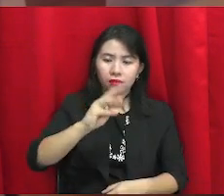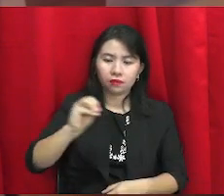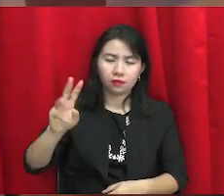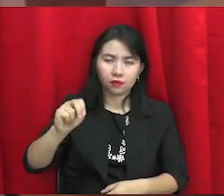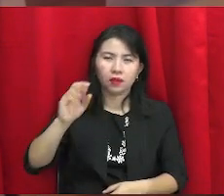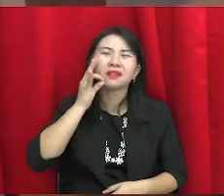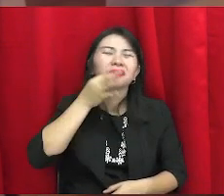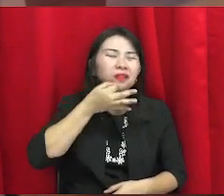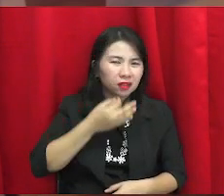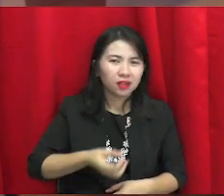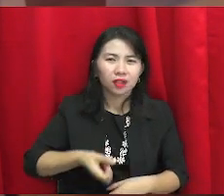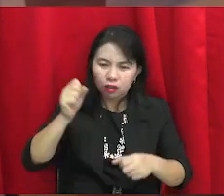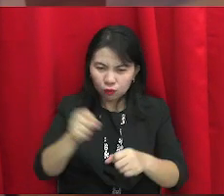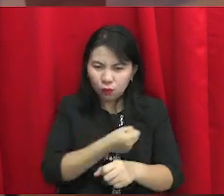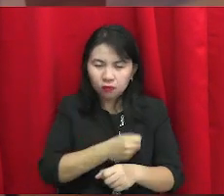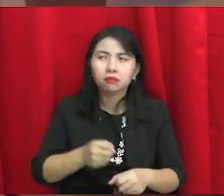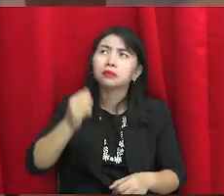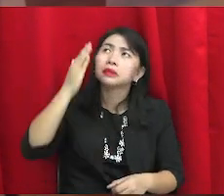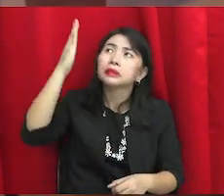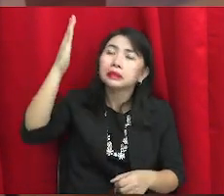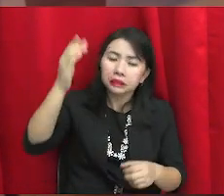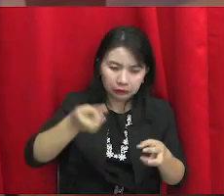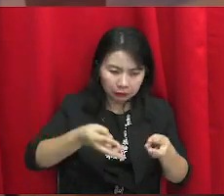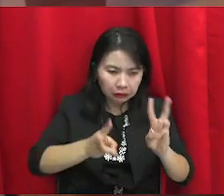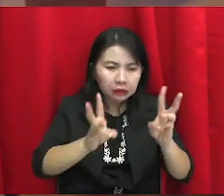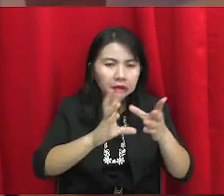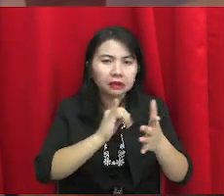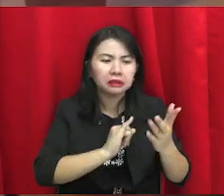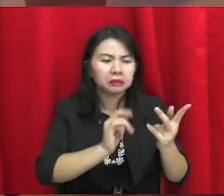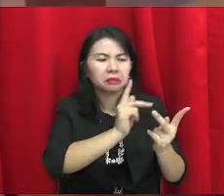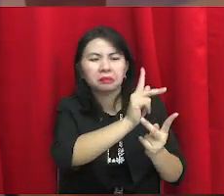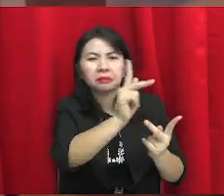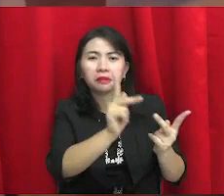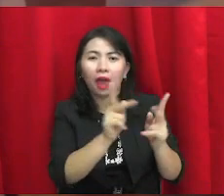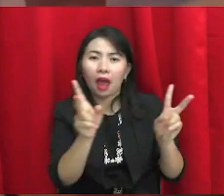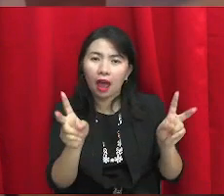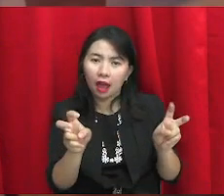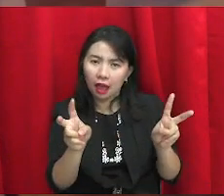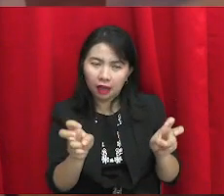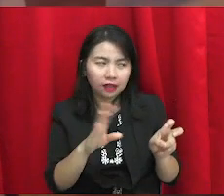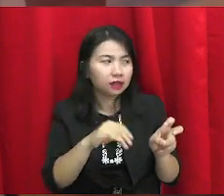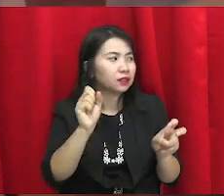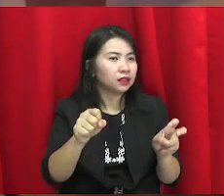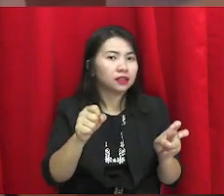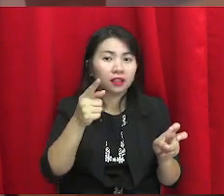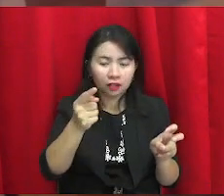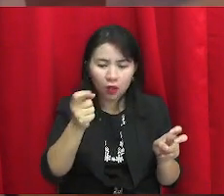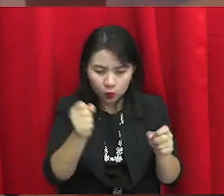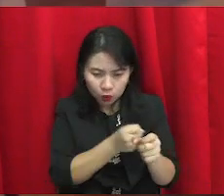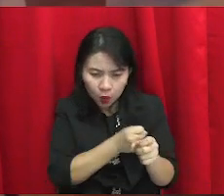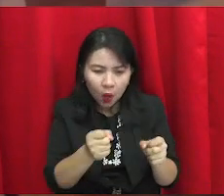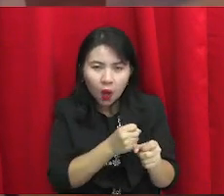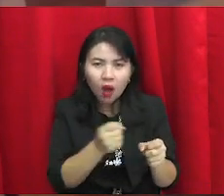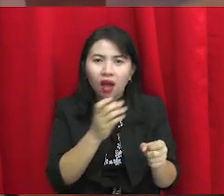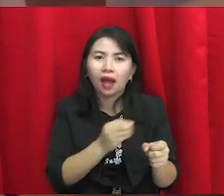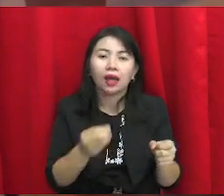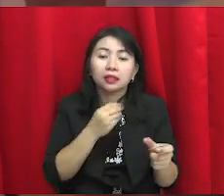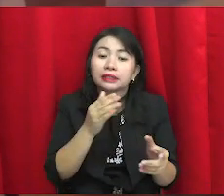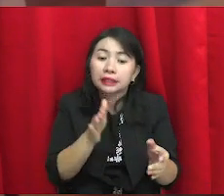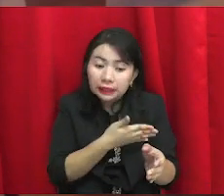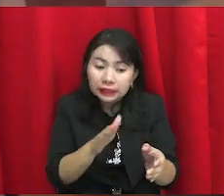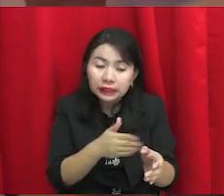Perfect. Totoo yun eh. Spiritual ah. Totoo yun eh. Kakantayin ba yan? Sosoloin ba yan? His way